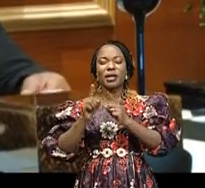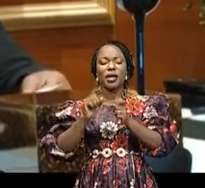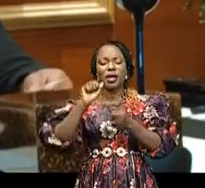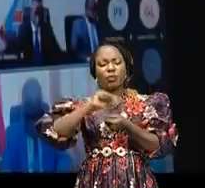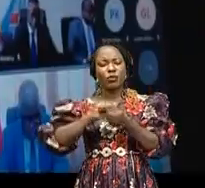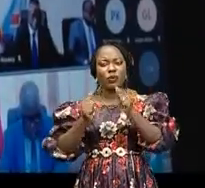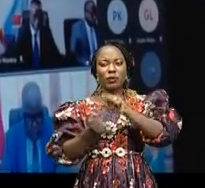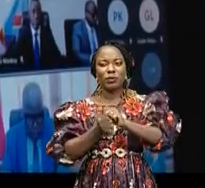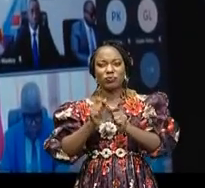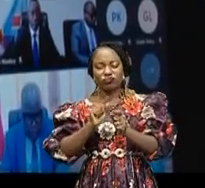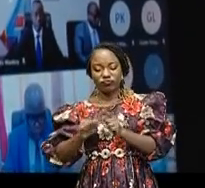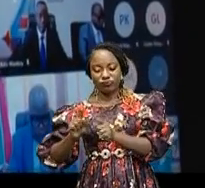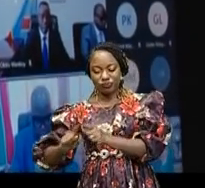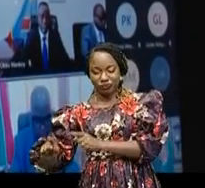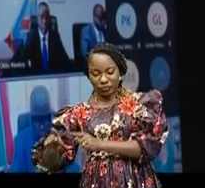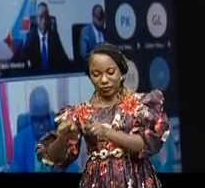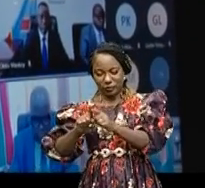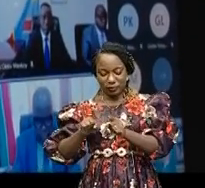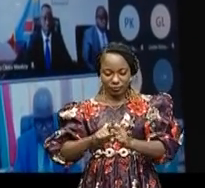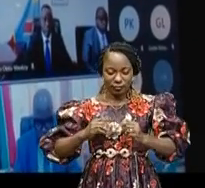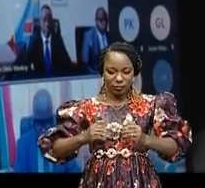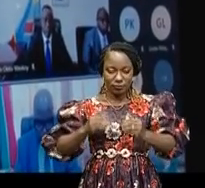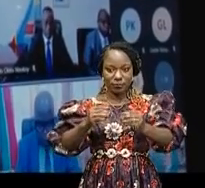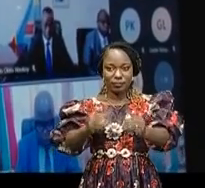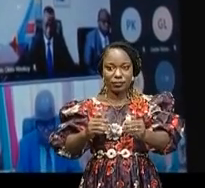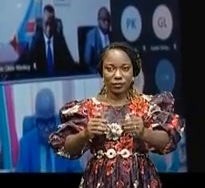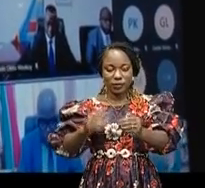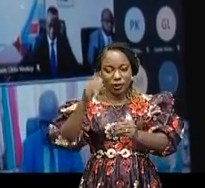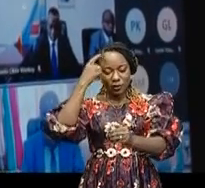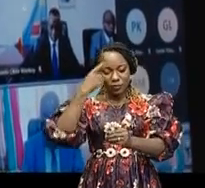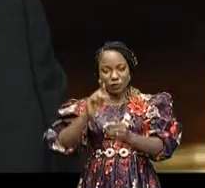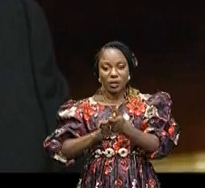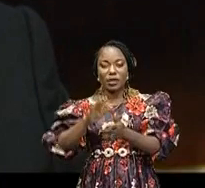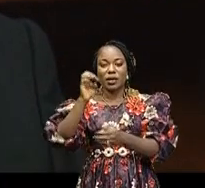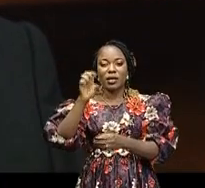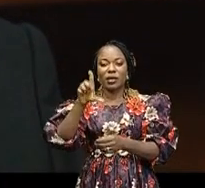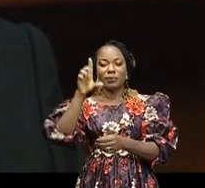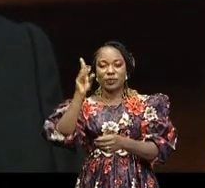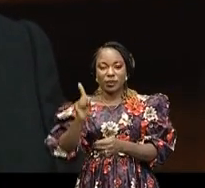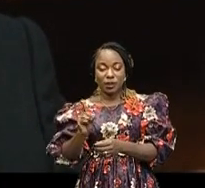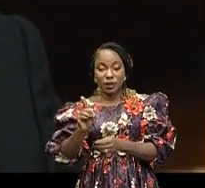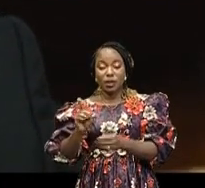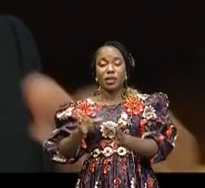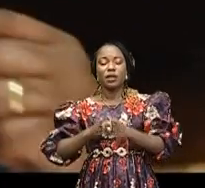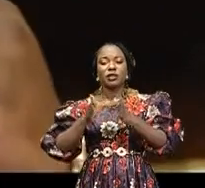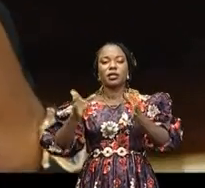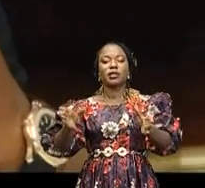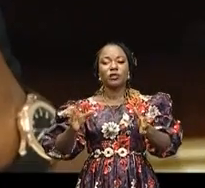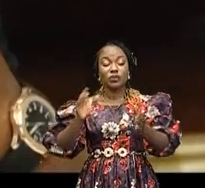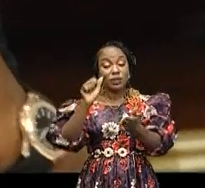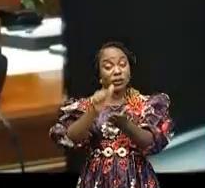contraintes relatives à la mise en œuvre progressive du système LMD. La généralisation de ces